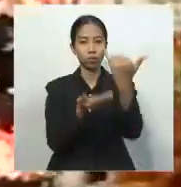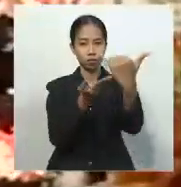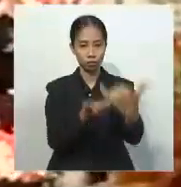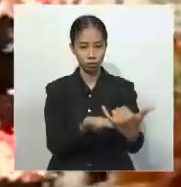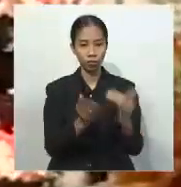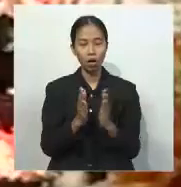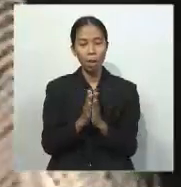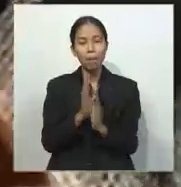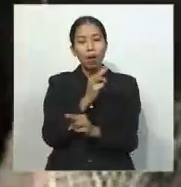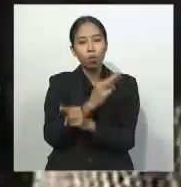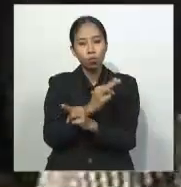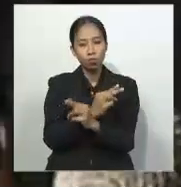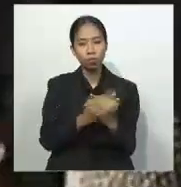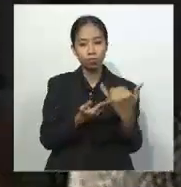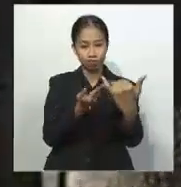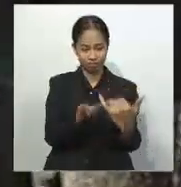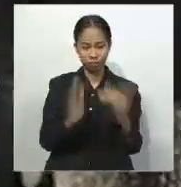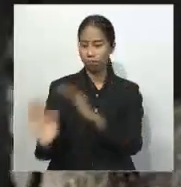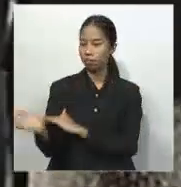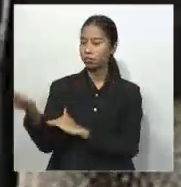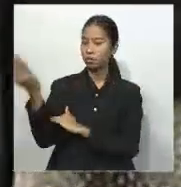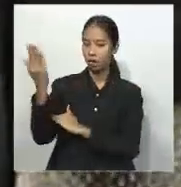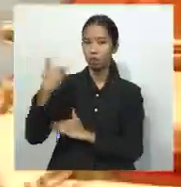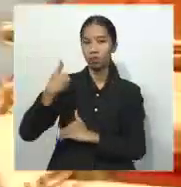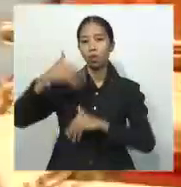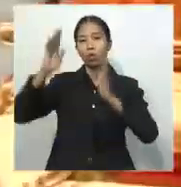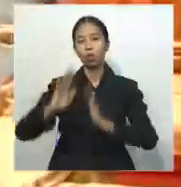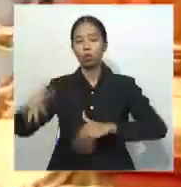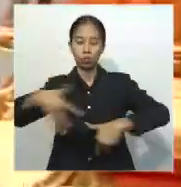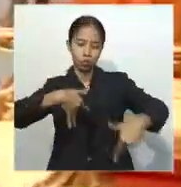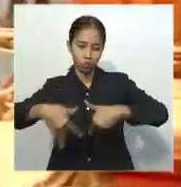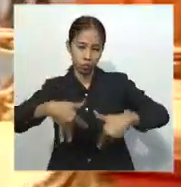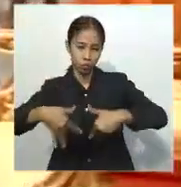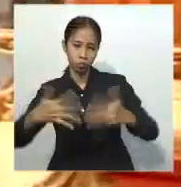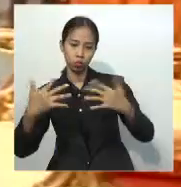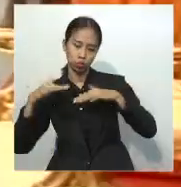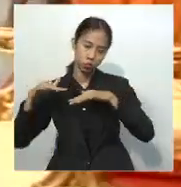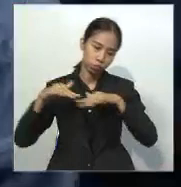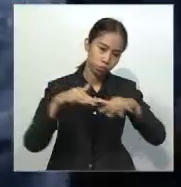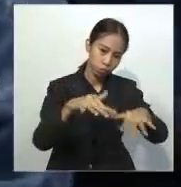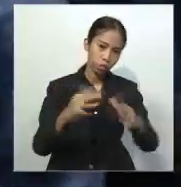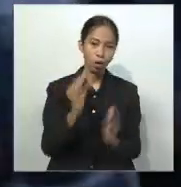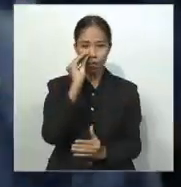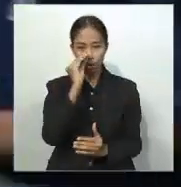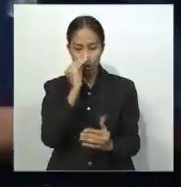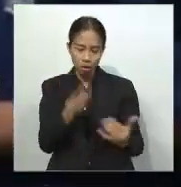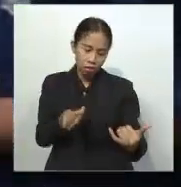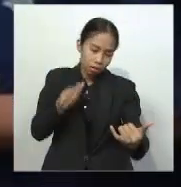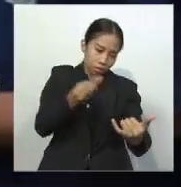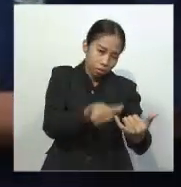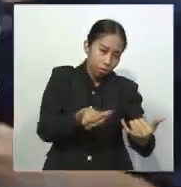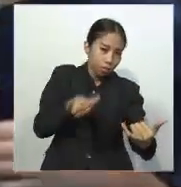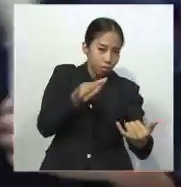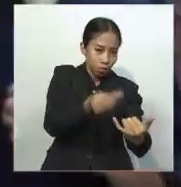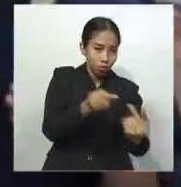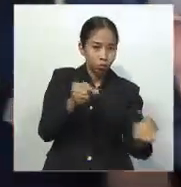หรือหลวงพ่อคูณปริสุทธโธตั้งแต่เช้าที่ผ่านมาค่ะมีศิษยานุศิษย์และประชาชนที่เดินทางมาวางดอกไม้จันทร์ในพิธีบ